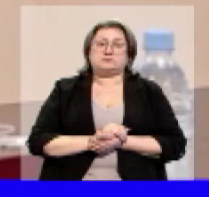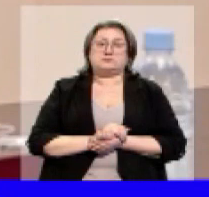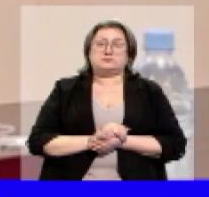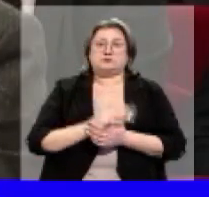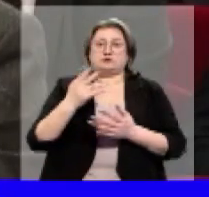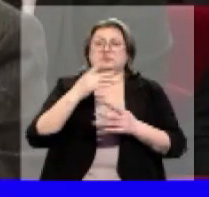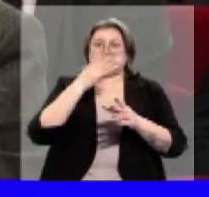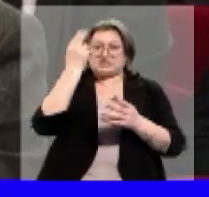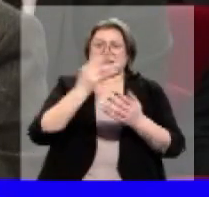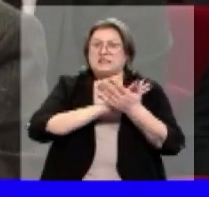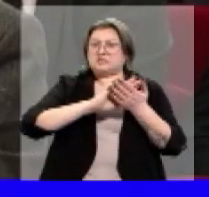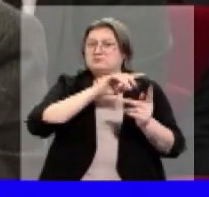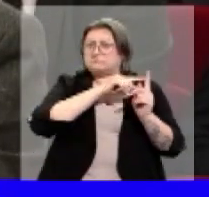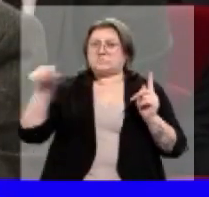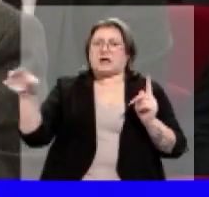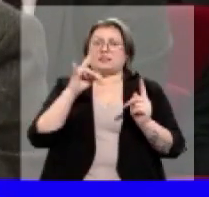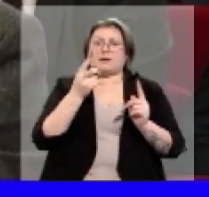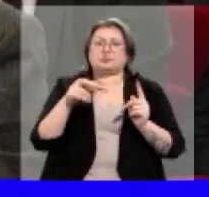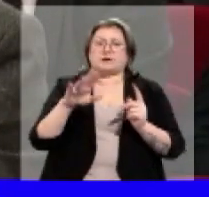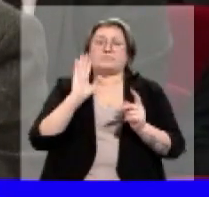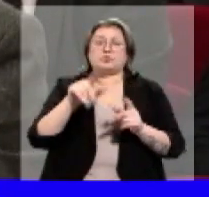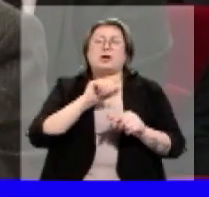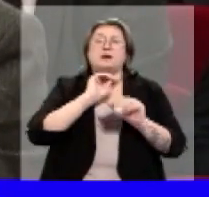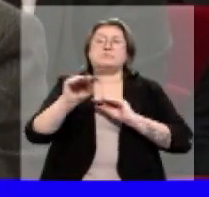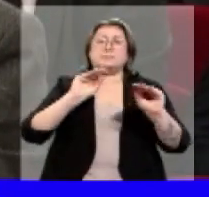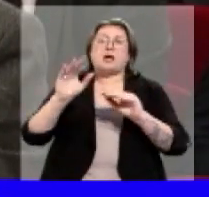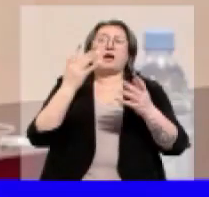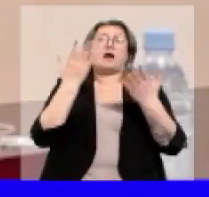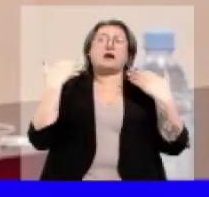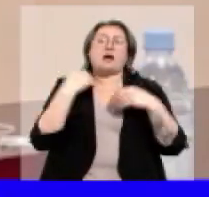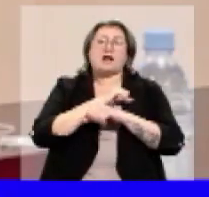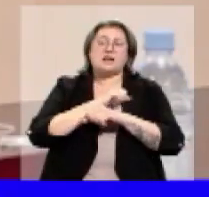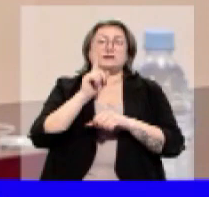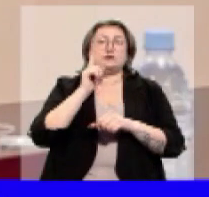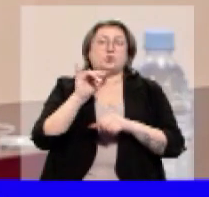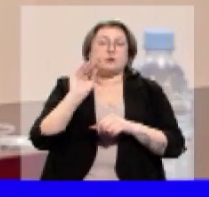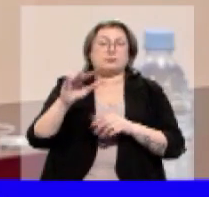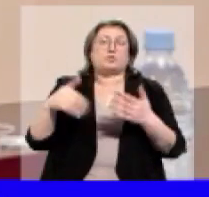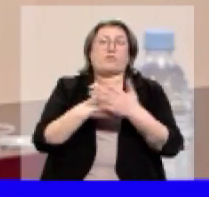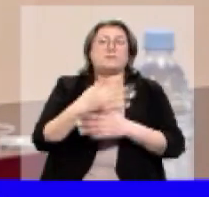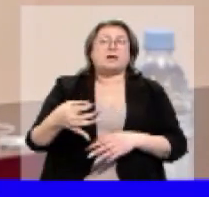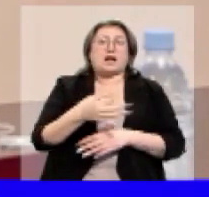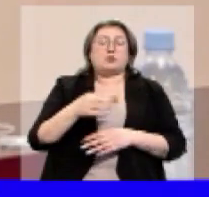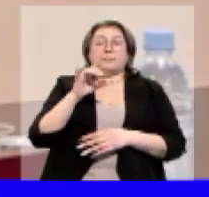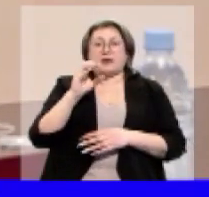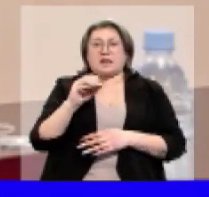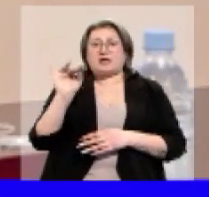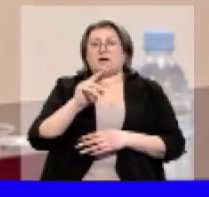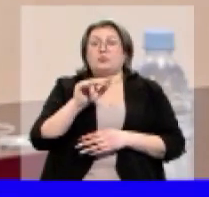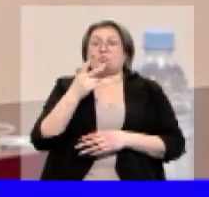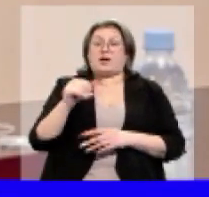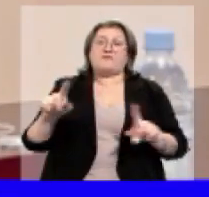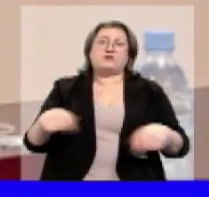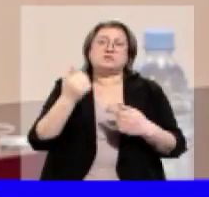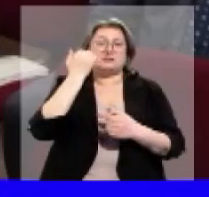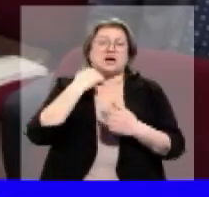полноценной набережной. В Кустанае для отдыха горожан разобьют небольшие аллеи. Зеленые зоны создадут и в новых микрорайонах Береке и Кунай.